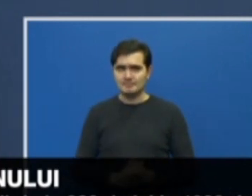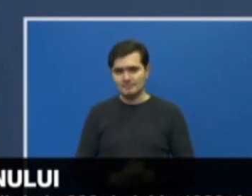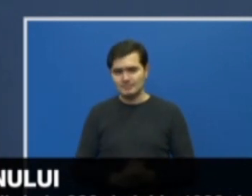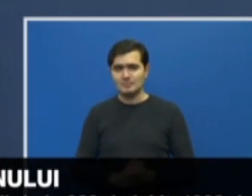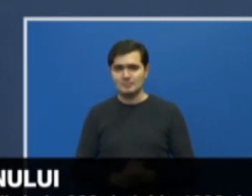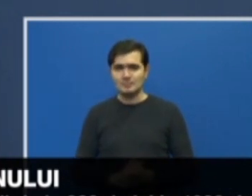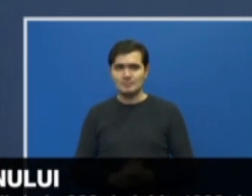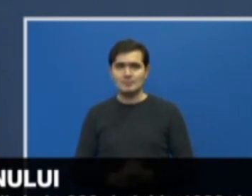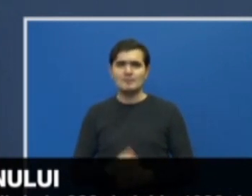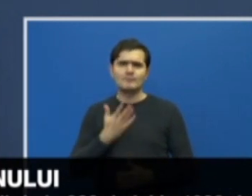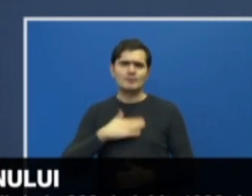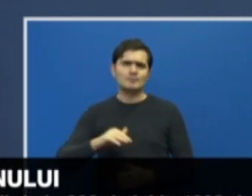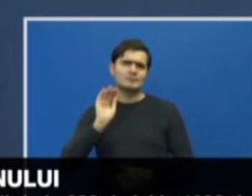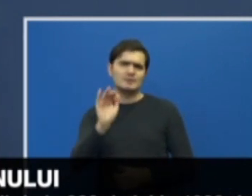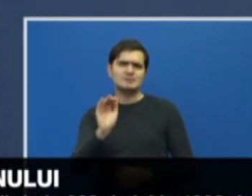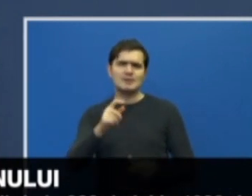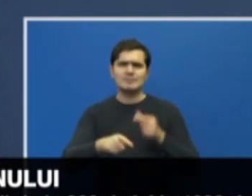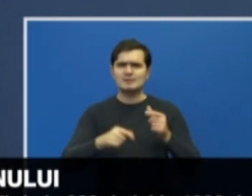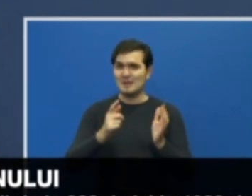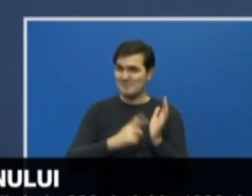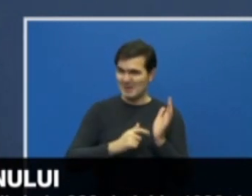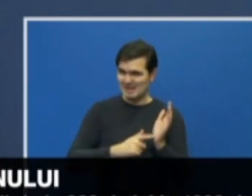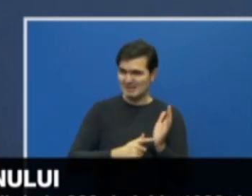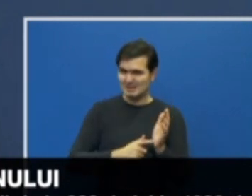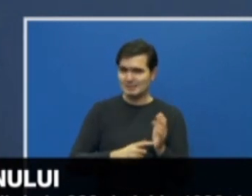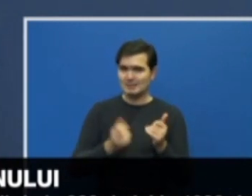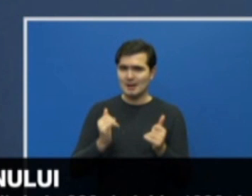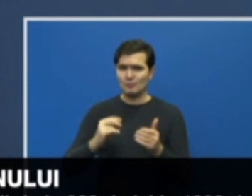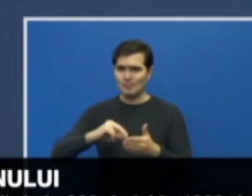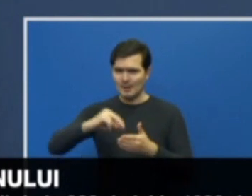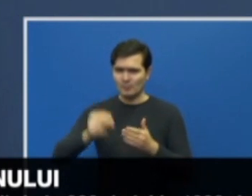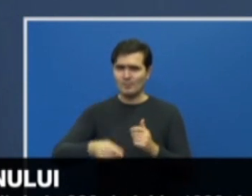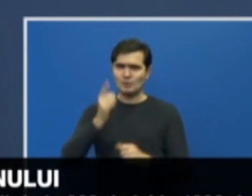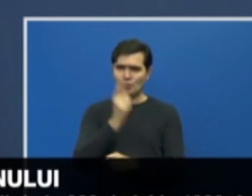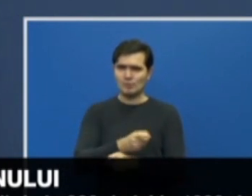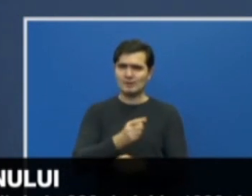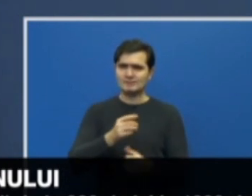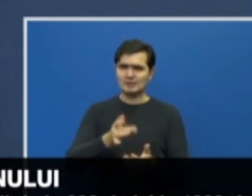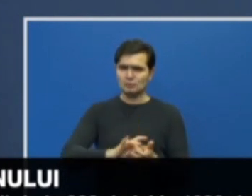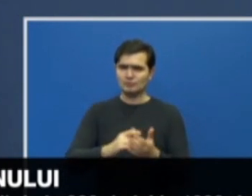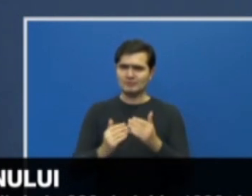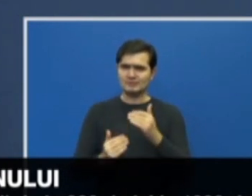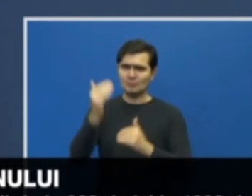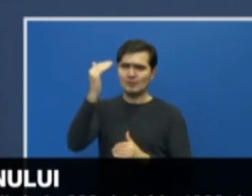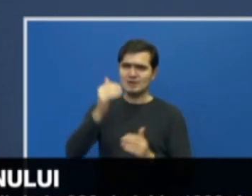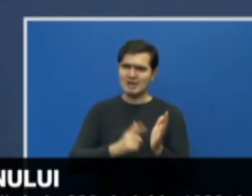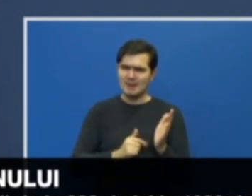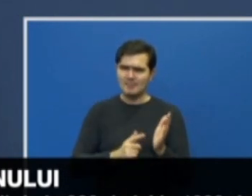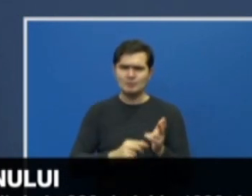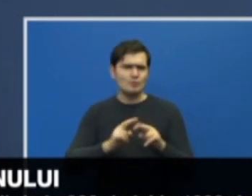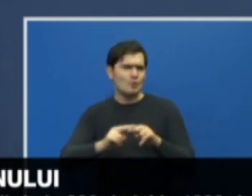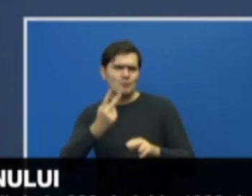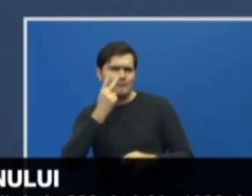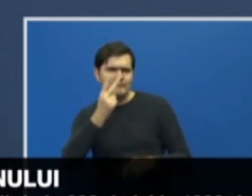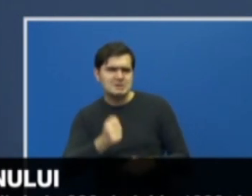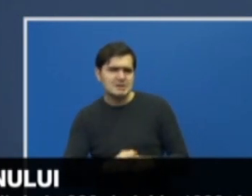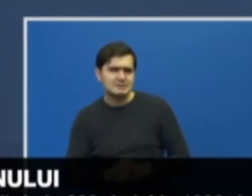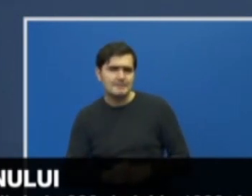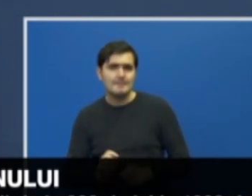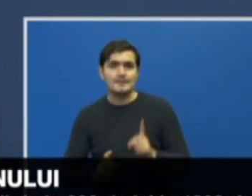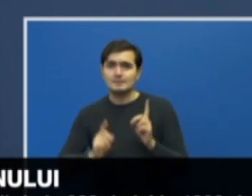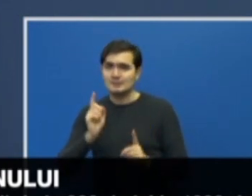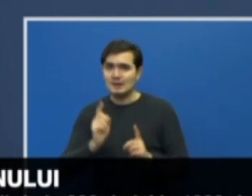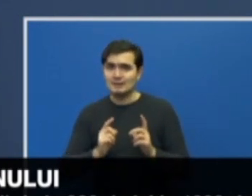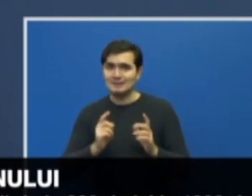Voiam să vă mai întreb și legat de pensii, pentru că tocmai ce a fost aprobată ordonanța care vizează creșterea pensiilor, cum vedeți faptul că dacă